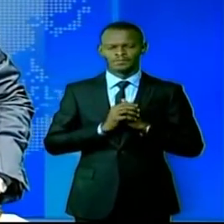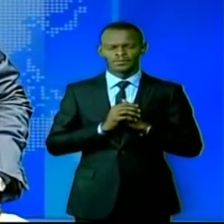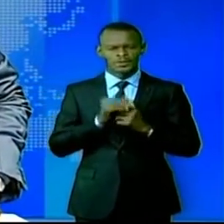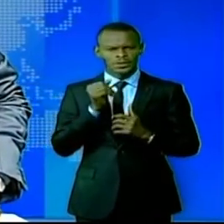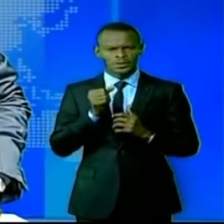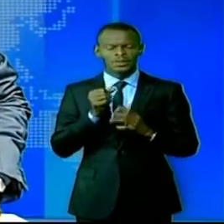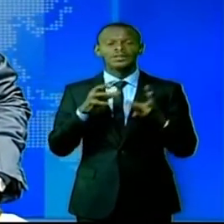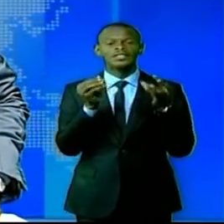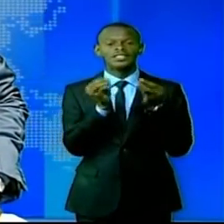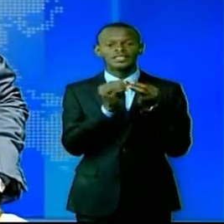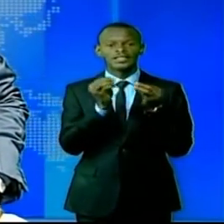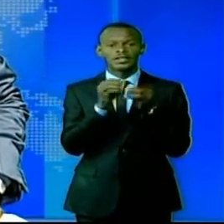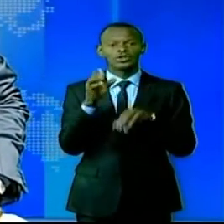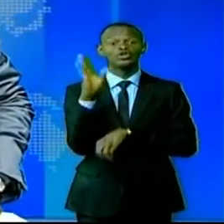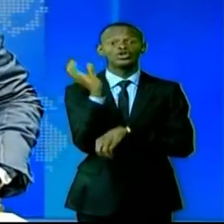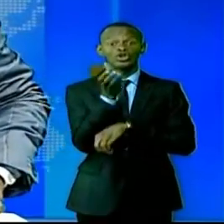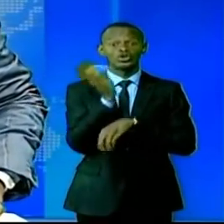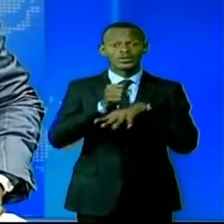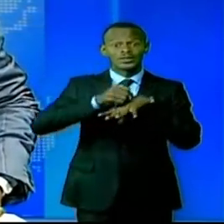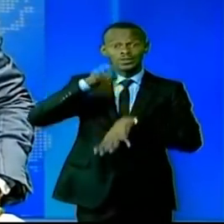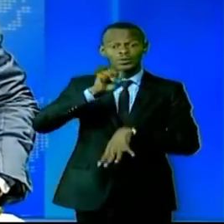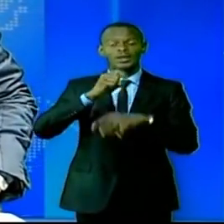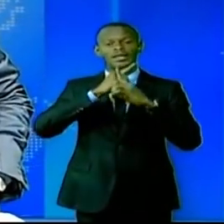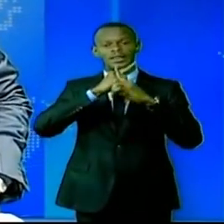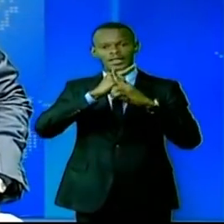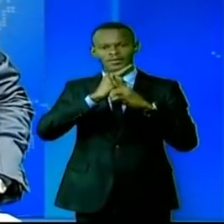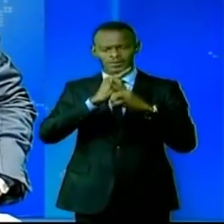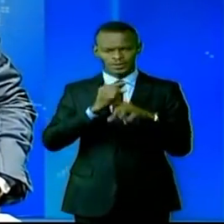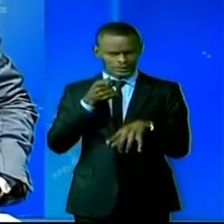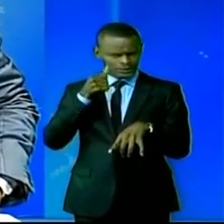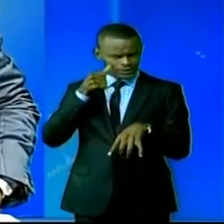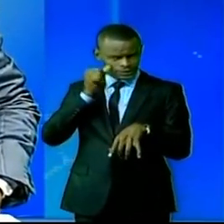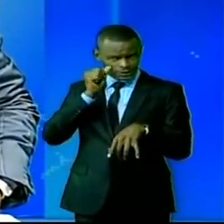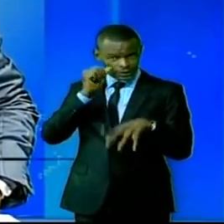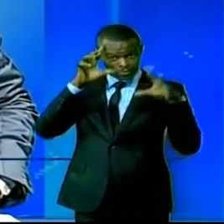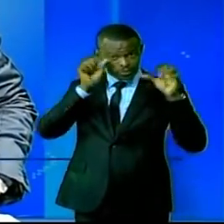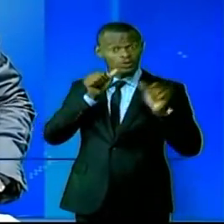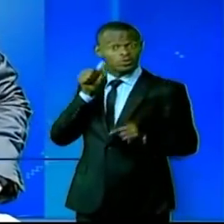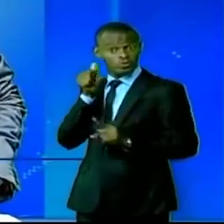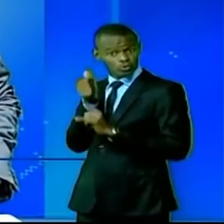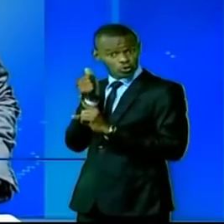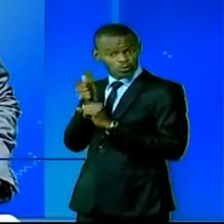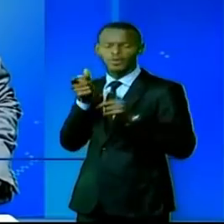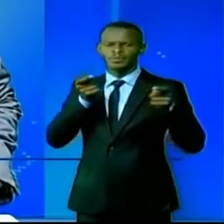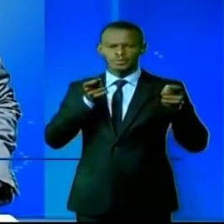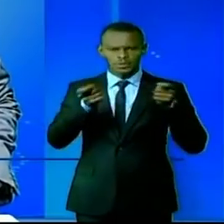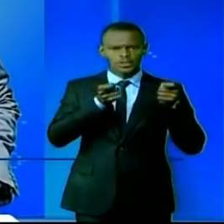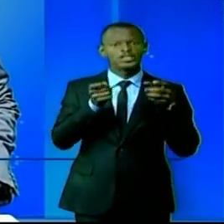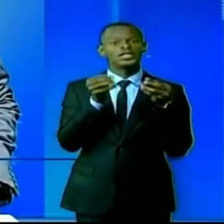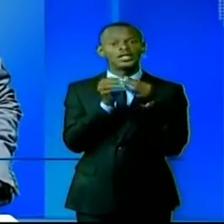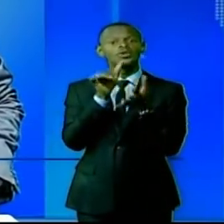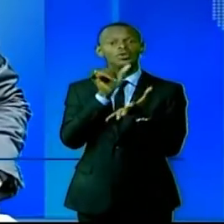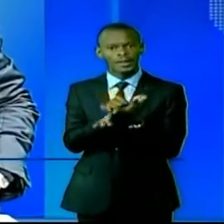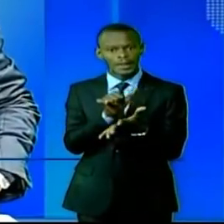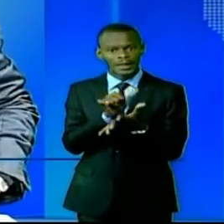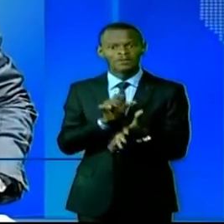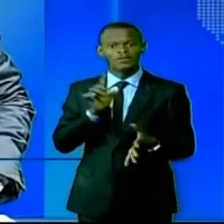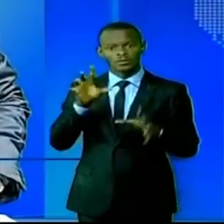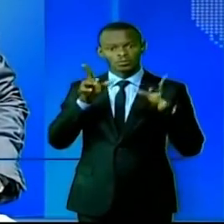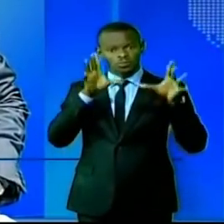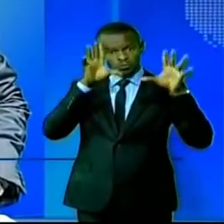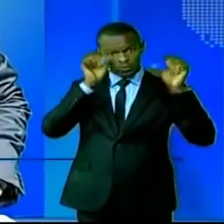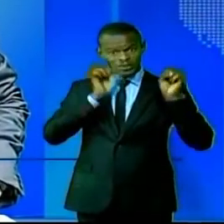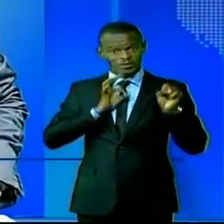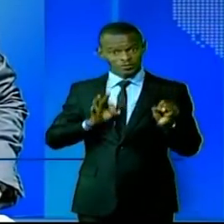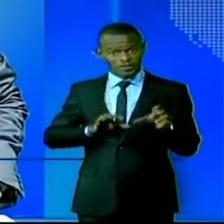du Conseil supérieur de la défense présidée hier par le président de la République, Félix-Antoine Tshisekedi Tshilombo.